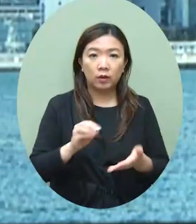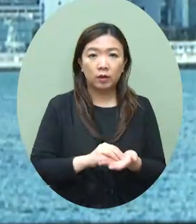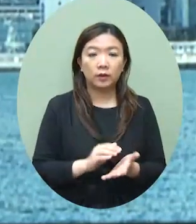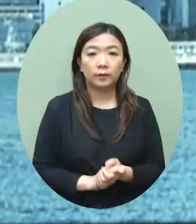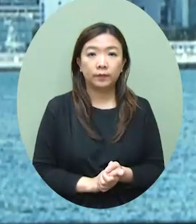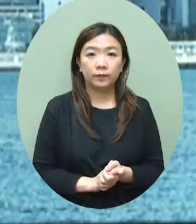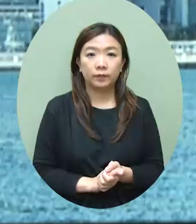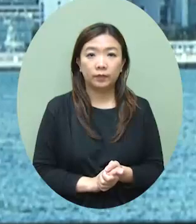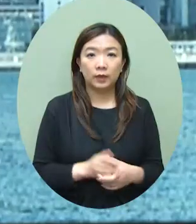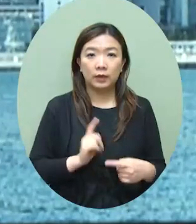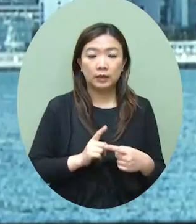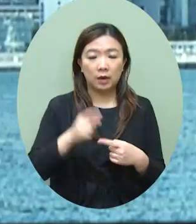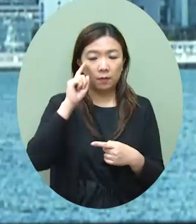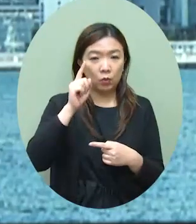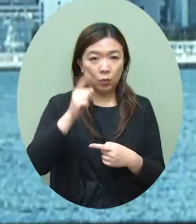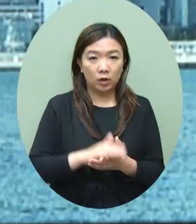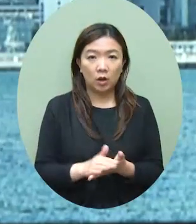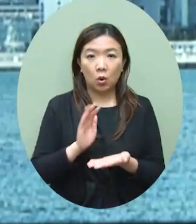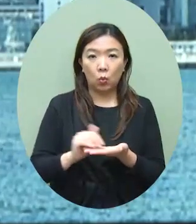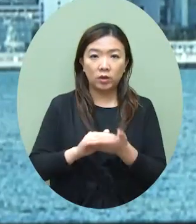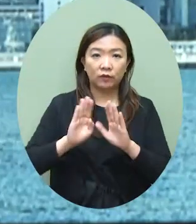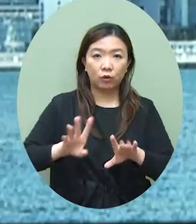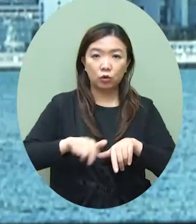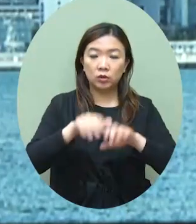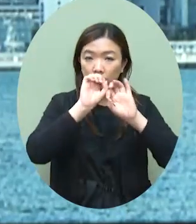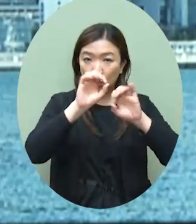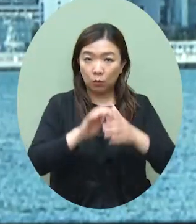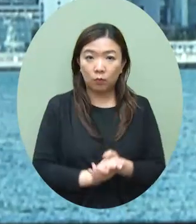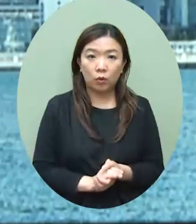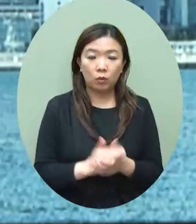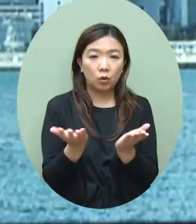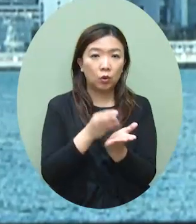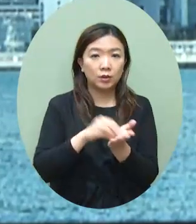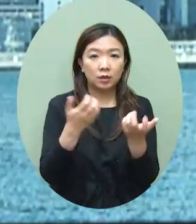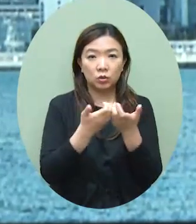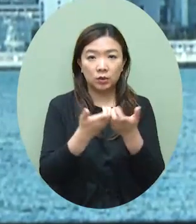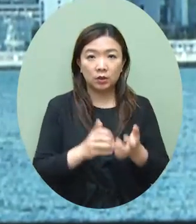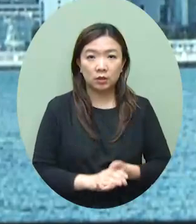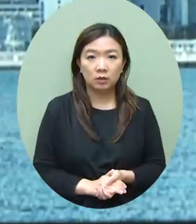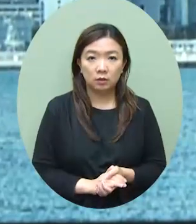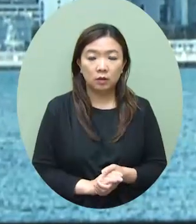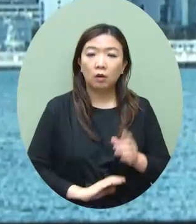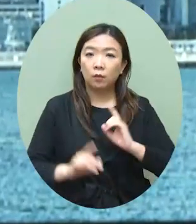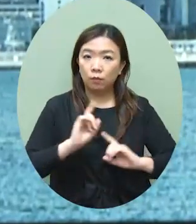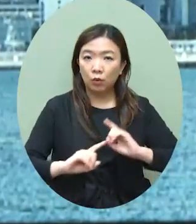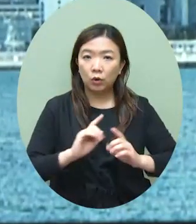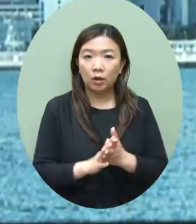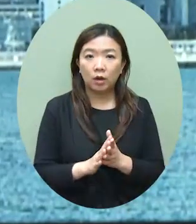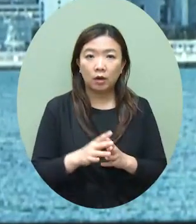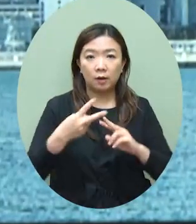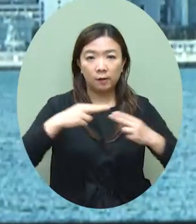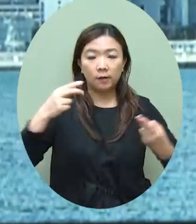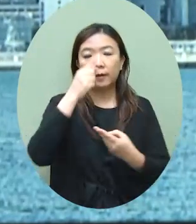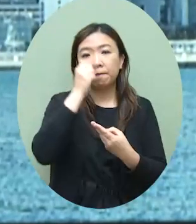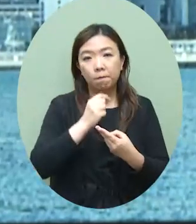實上每天由衛生防護中心公布嘅確診數字，無論係經過核酸檢測